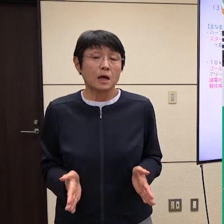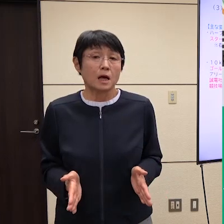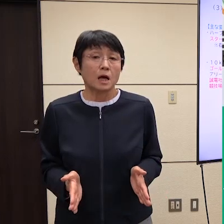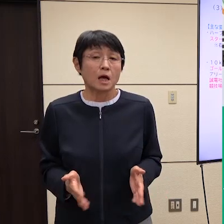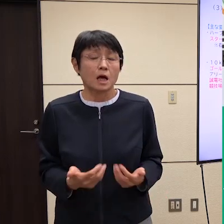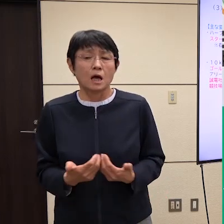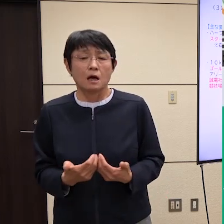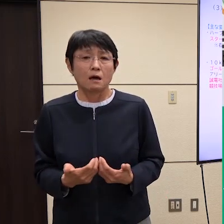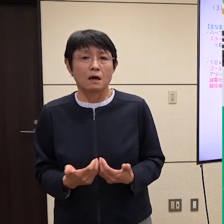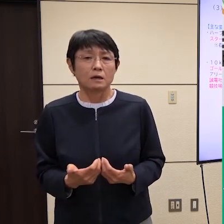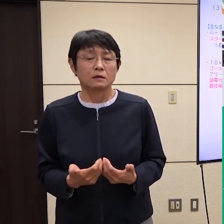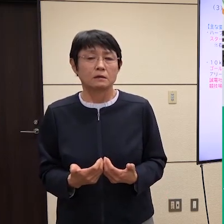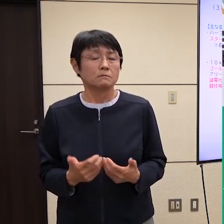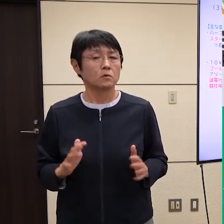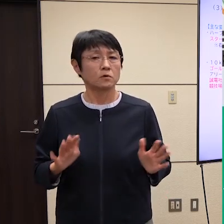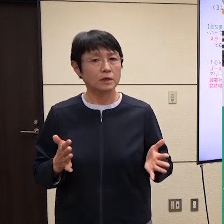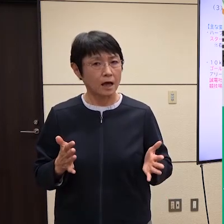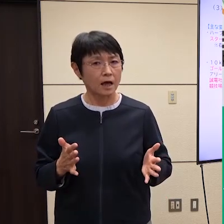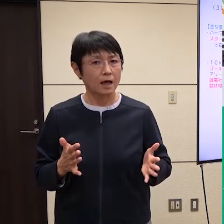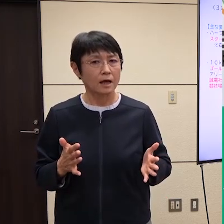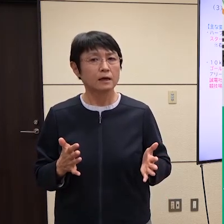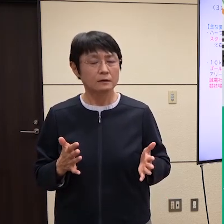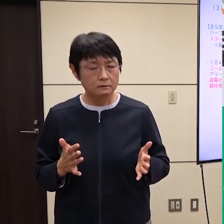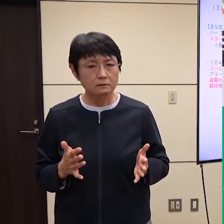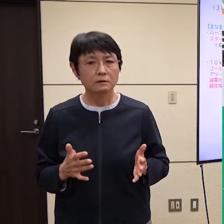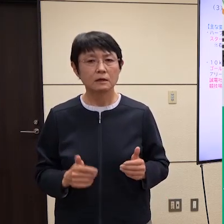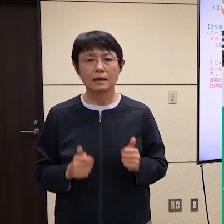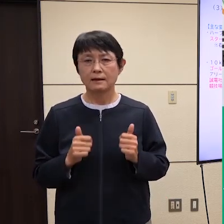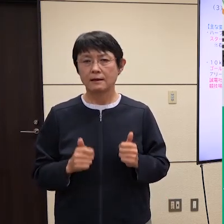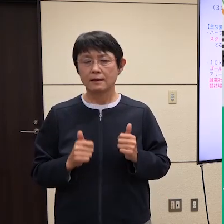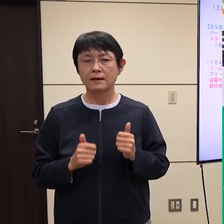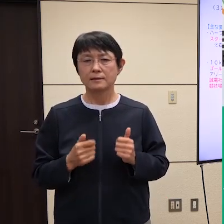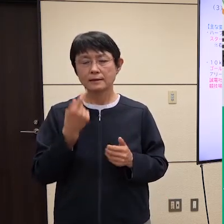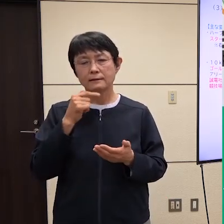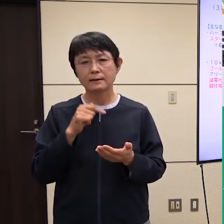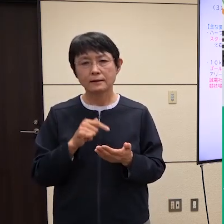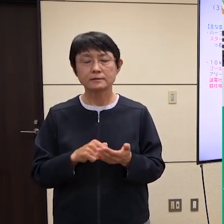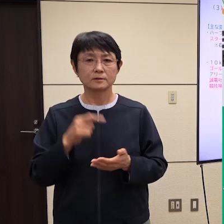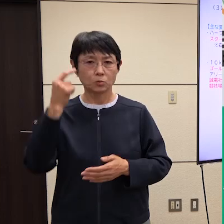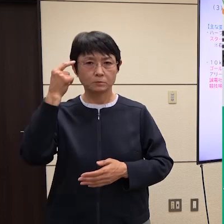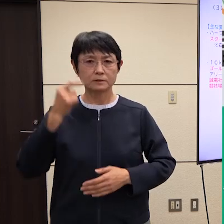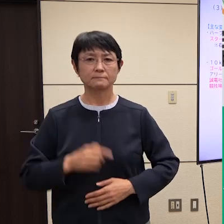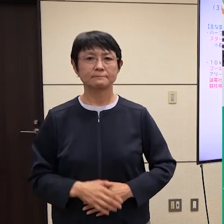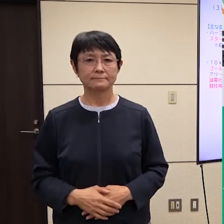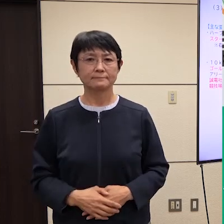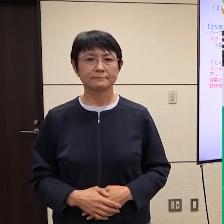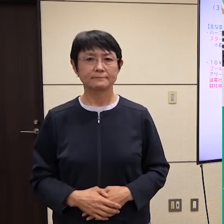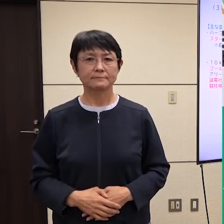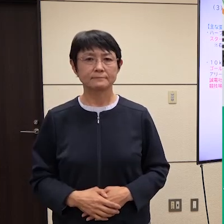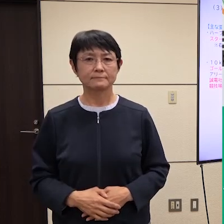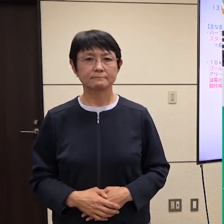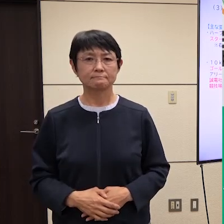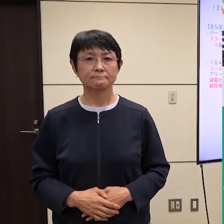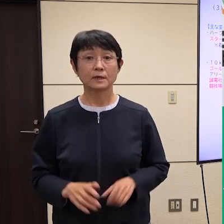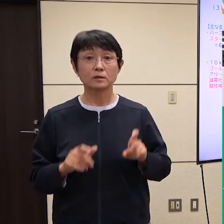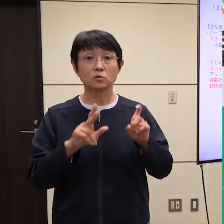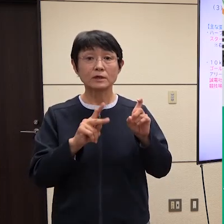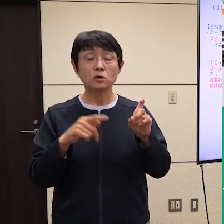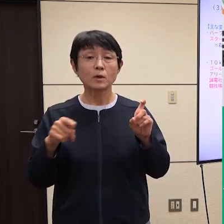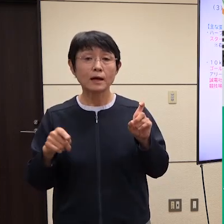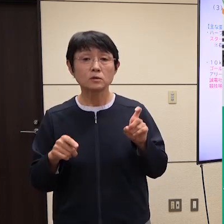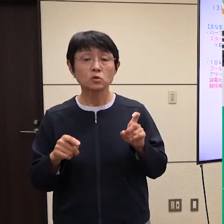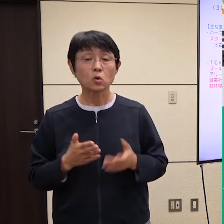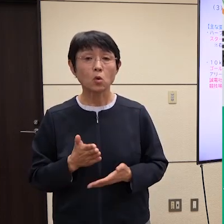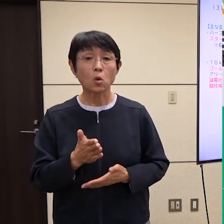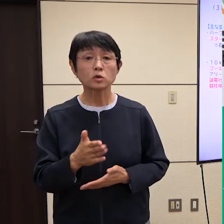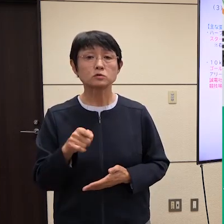もあまり感じずに走りやすくなるのではないかなというふうに思っています。それから10キロのコースは先ほ